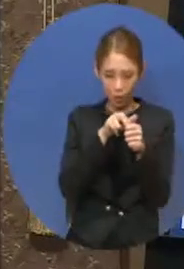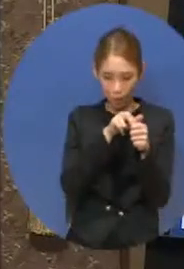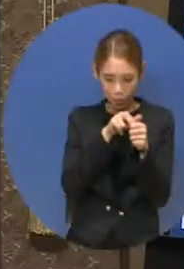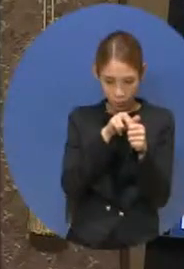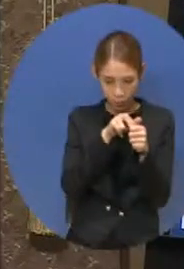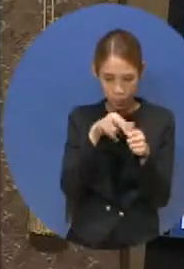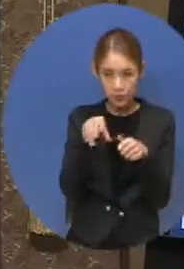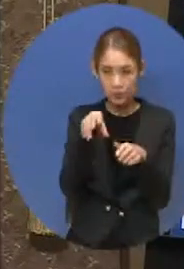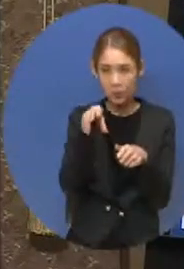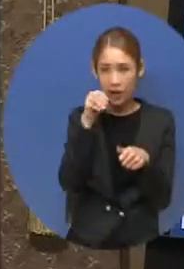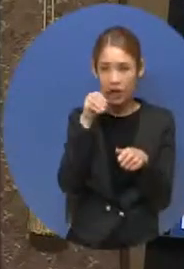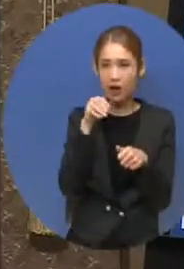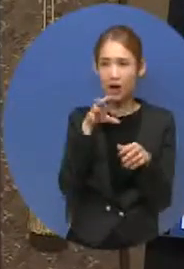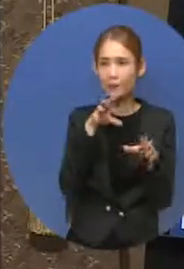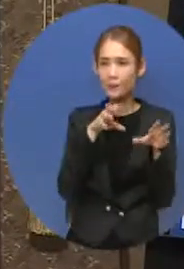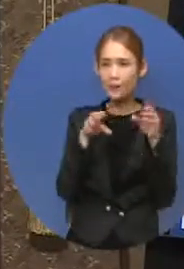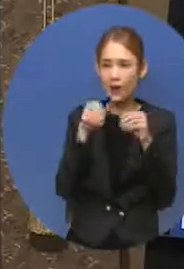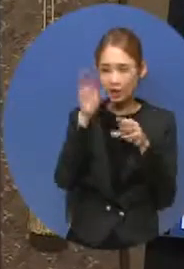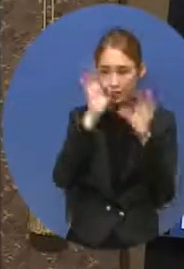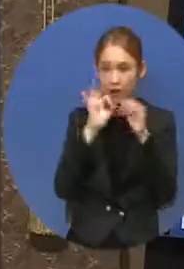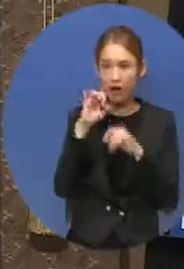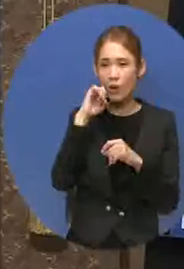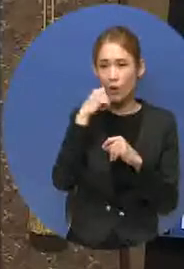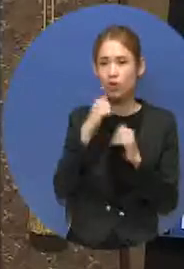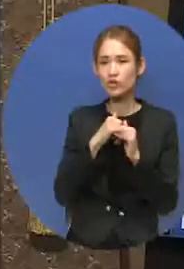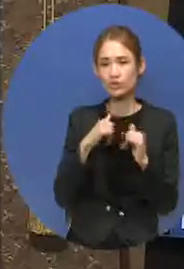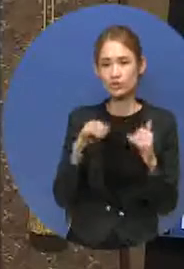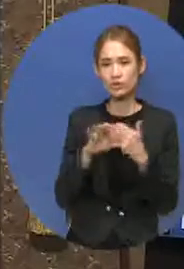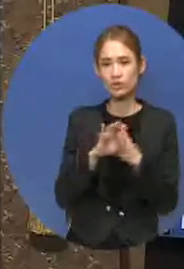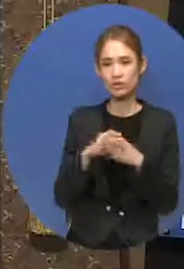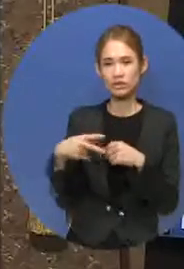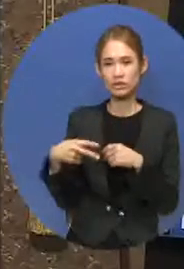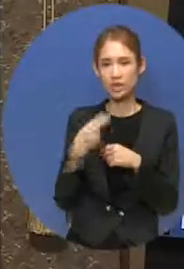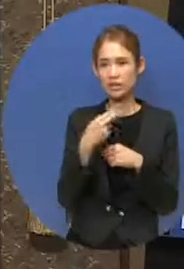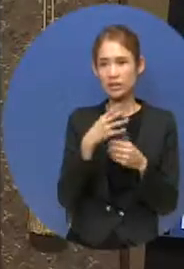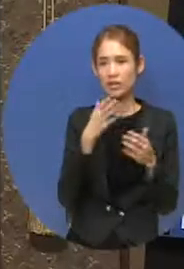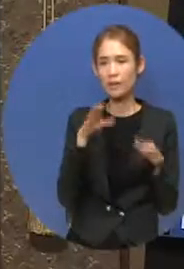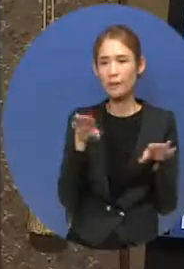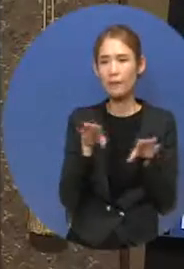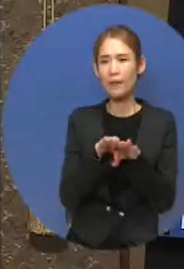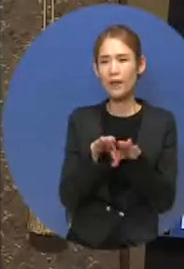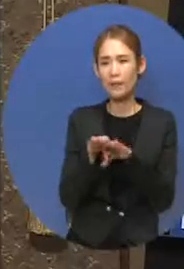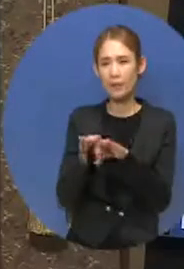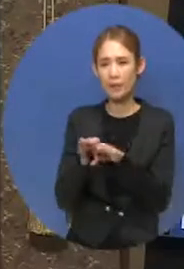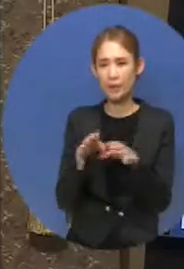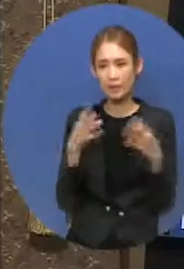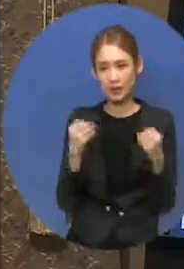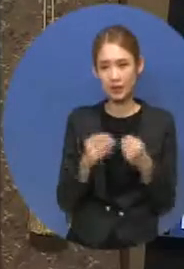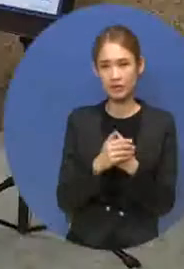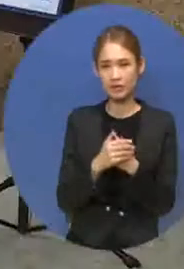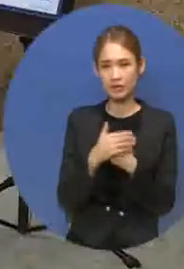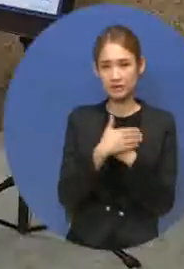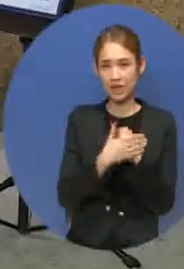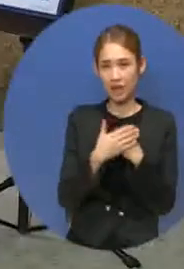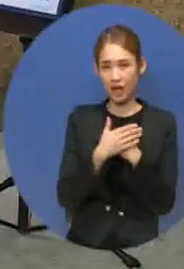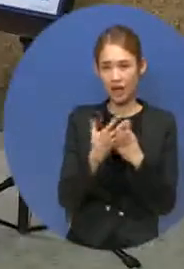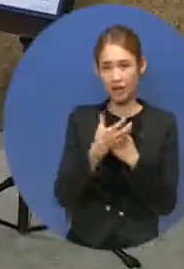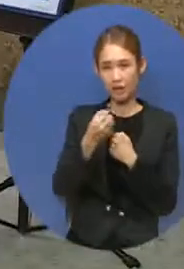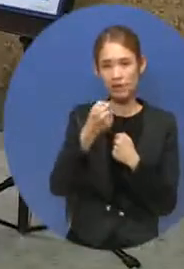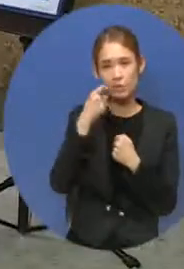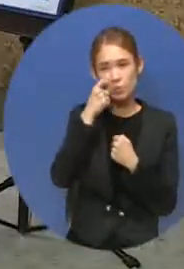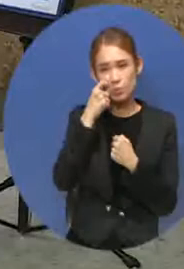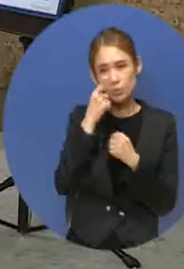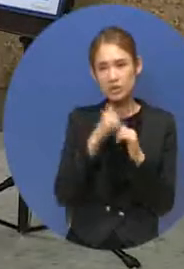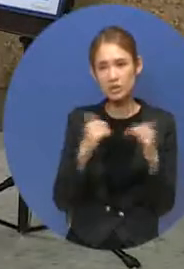원활하게 받아들일 수 없는 분들인 경우에는 단절되거나 누락될 가능성이 많습니다. 그래서 사각지대가 있을 수밖에 없겠네요. 밖에